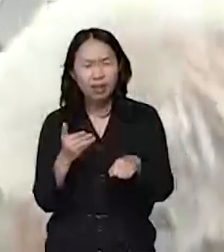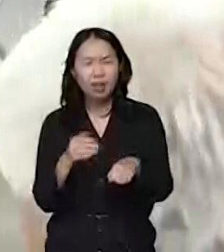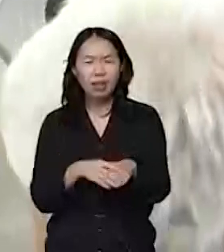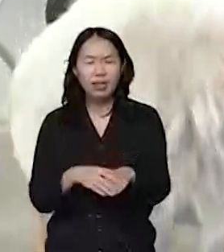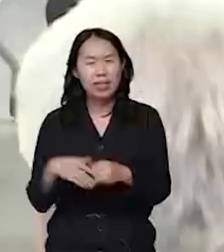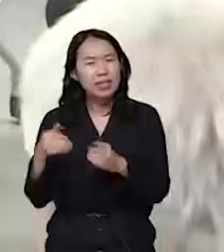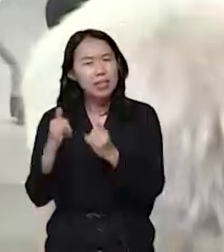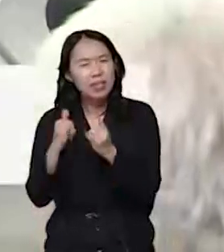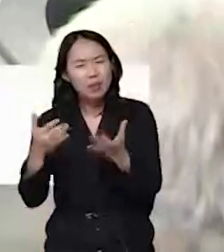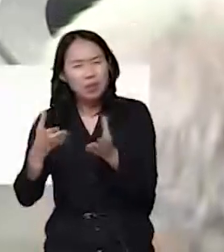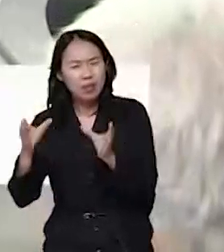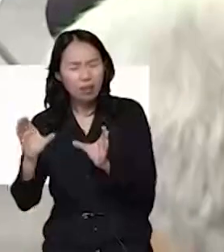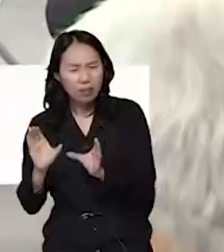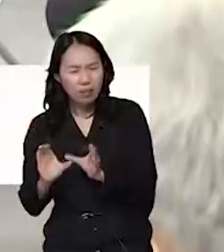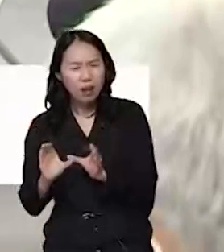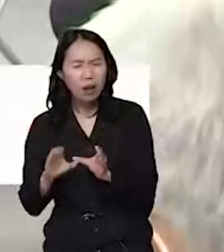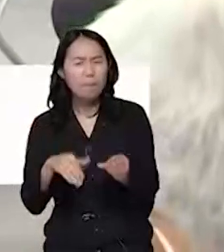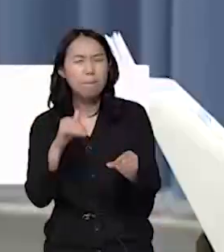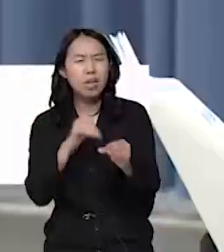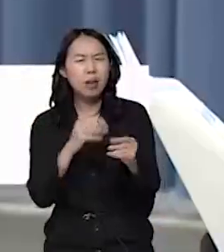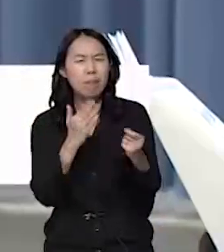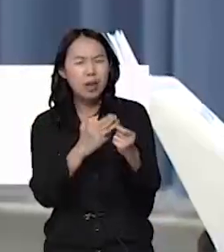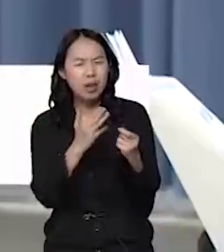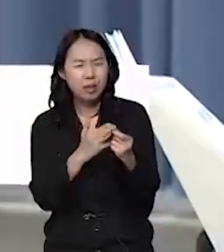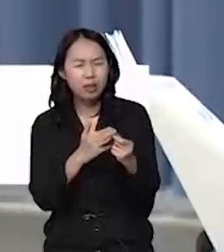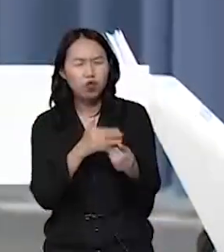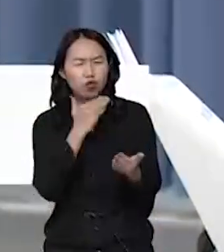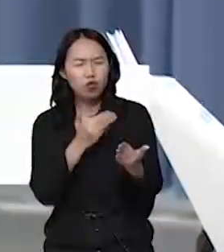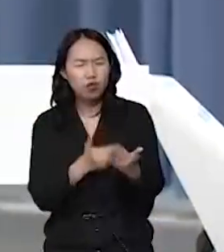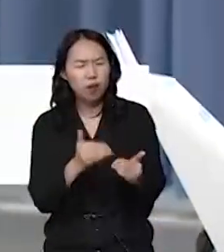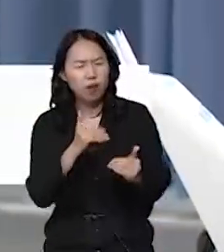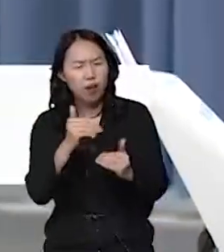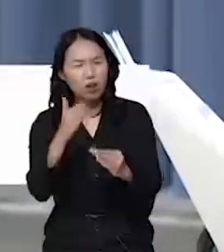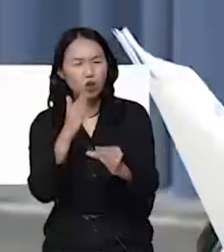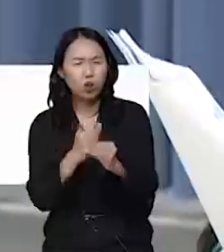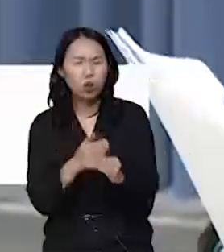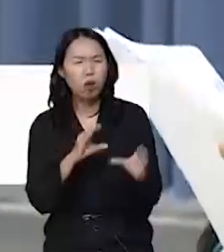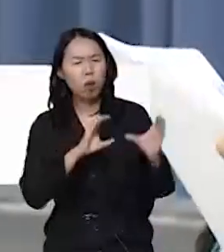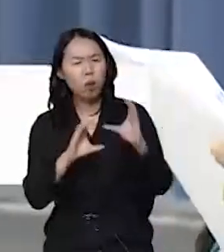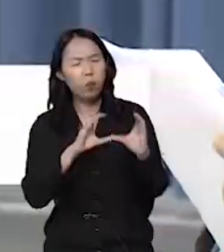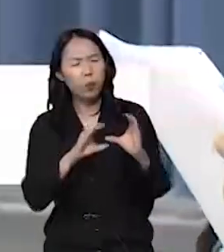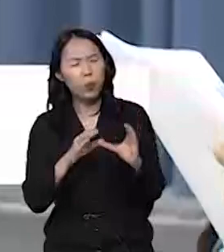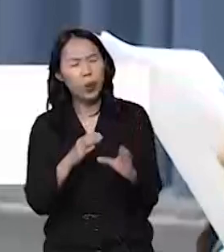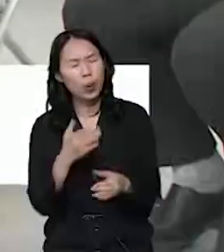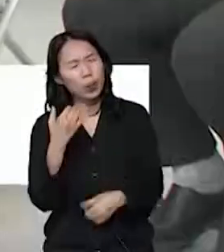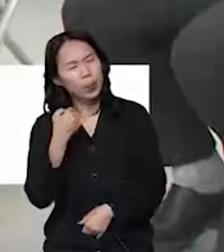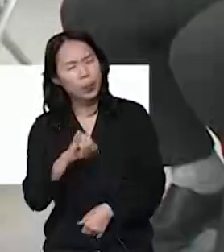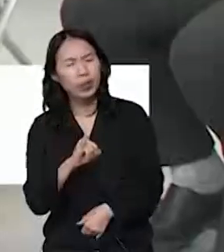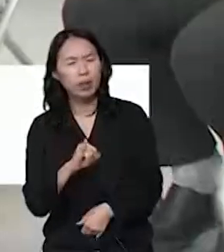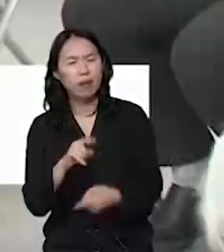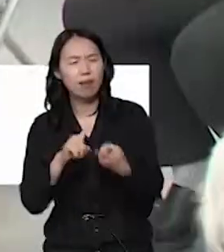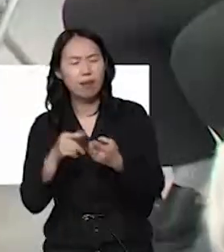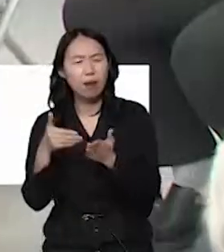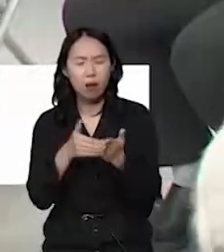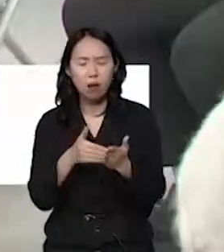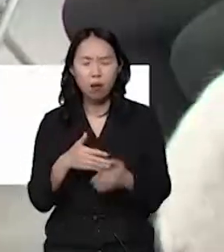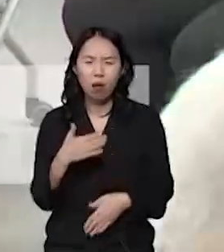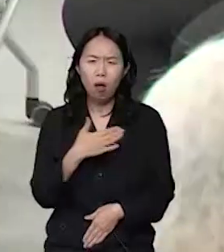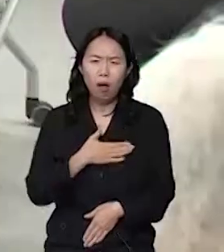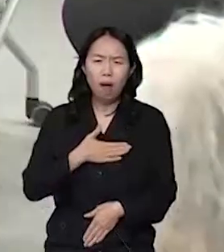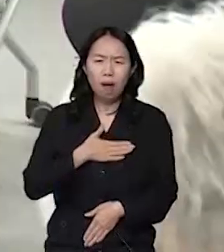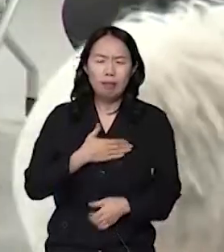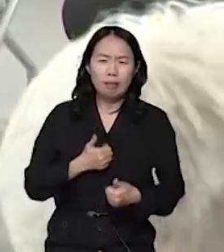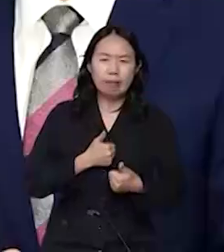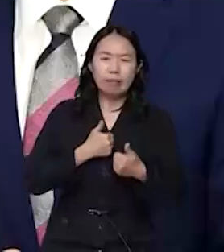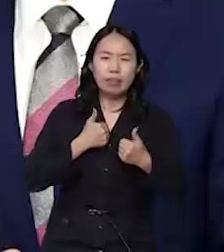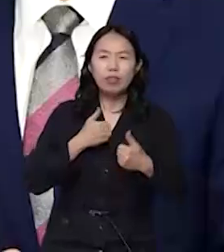시민단체가 민선 8기 출범 이후 주요 현안 추진 과정에서 소통 부족 문제를 꼬집자 분위기는 점차 격앙되기